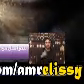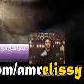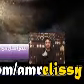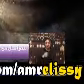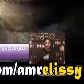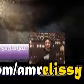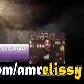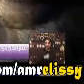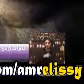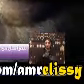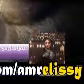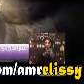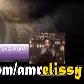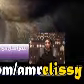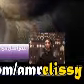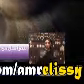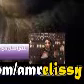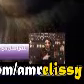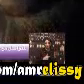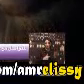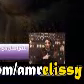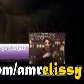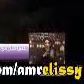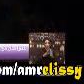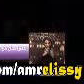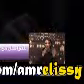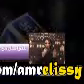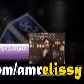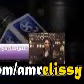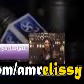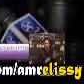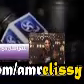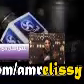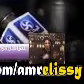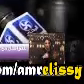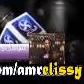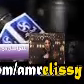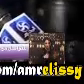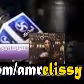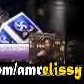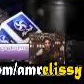يعني من قلب مفتوح بقال 10 سنين.